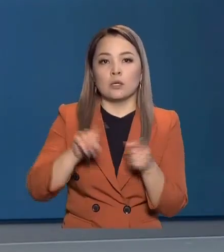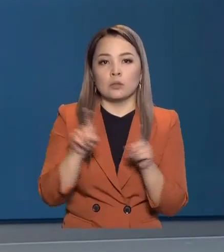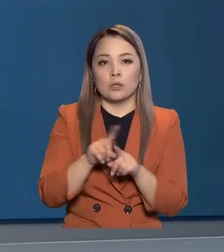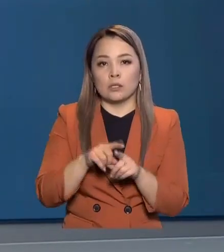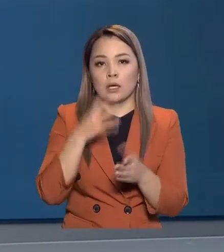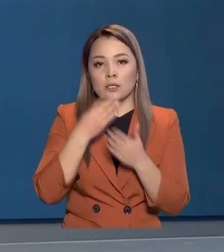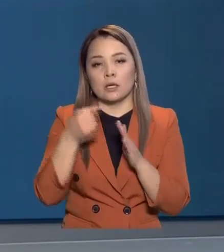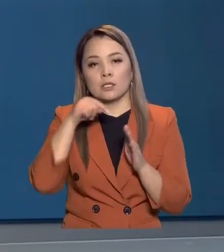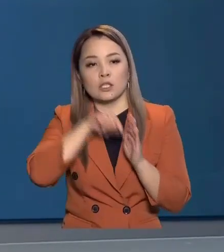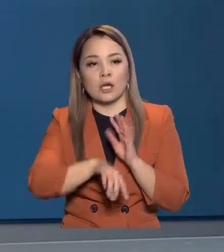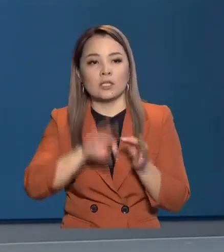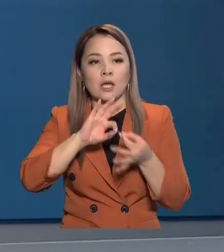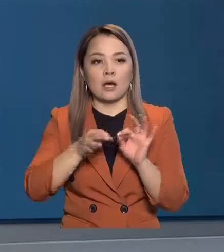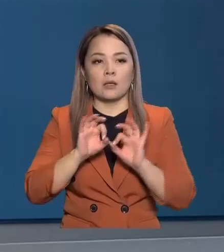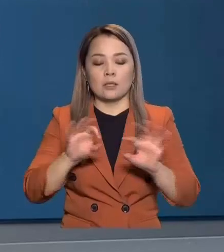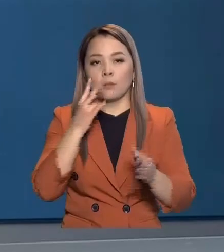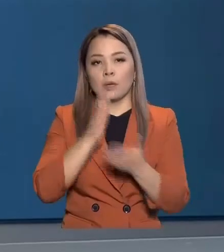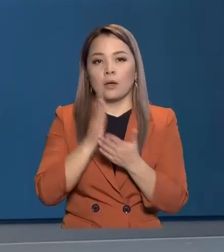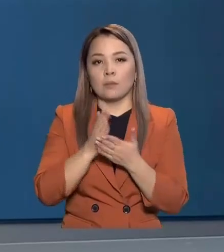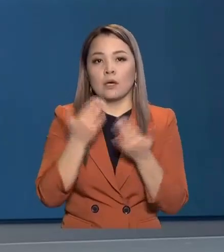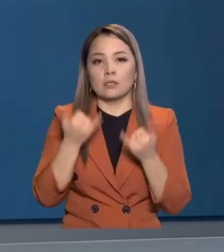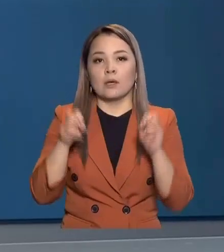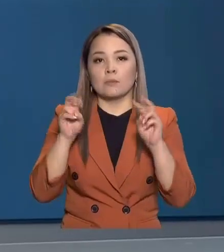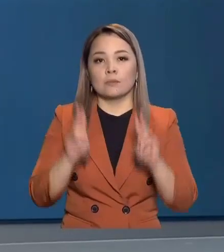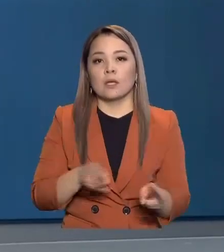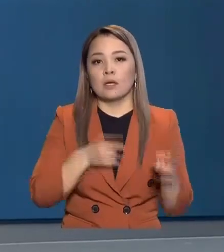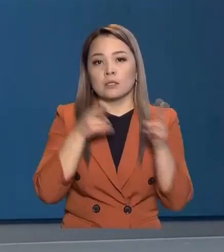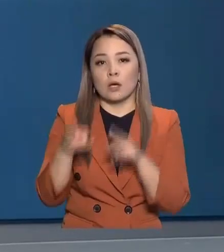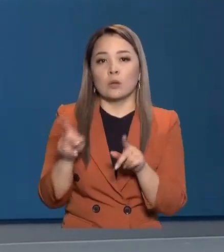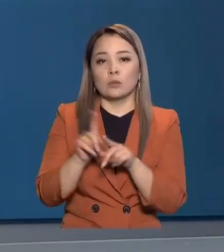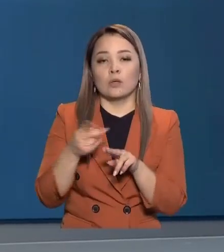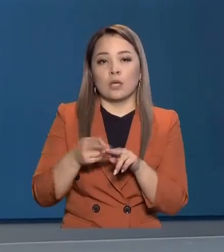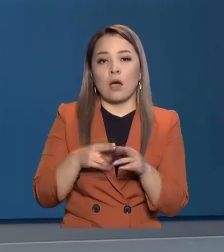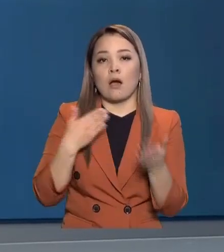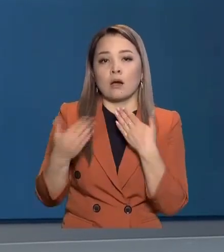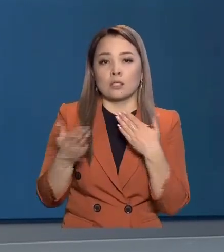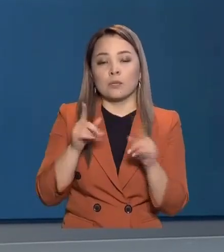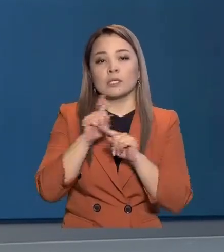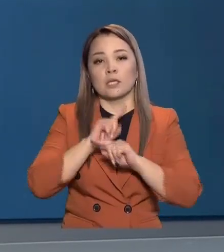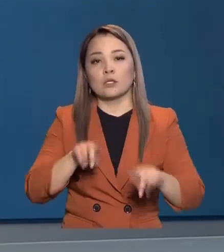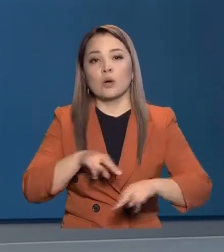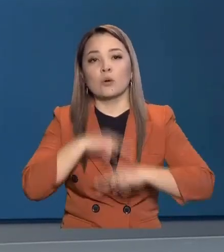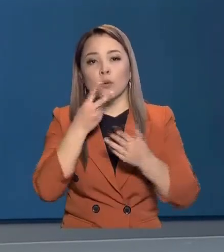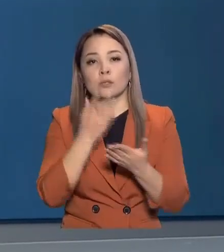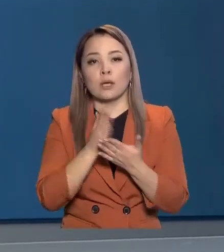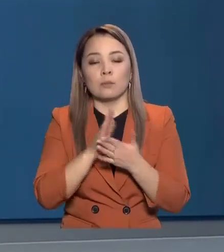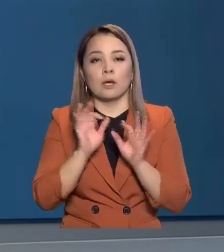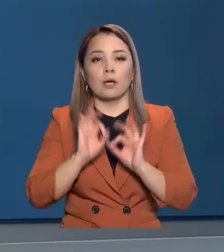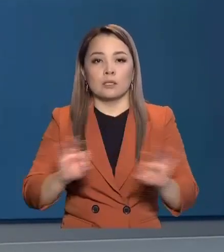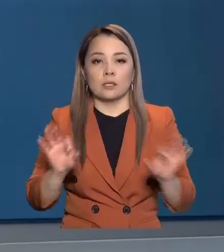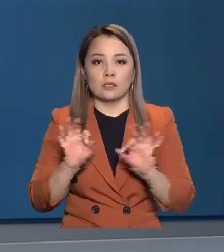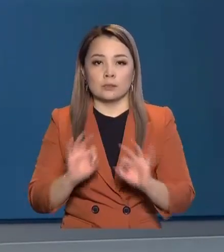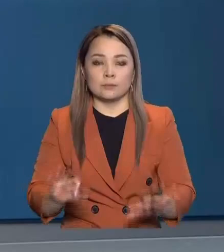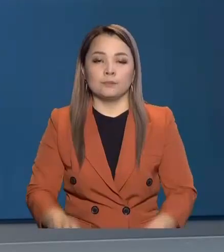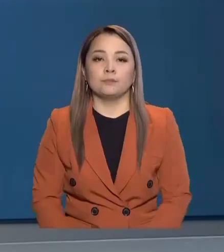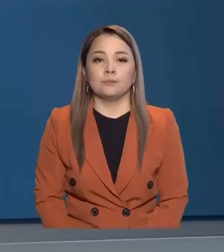тарихы тереңде жатыр. Президенттің өлкеге арнайы баруы да бұл қарым-қатынасқа ерекше көңіл бөліп отырғанын